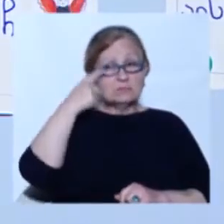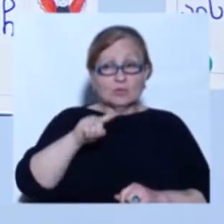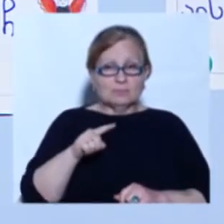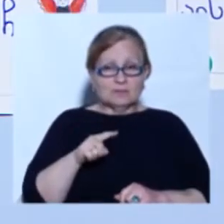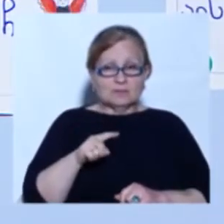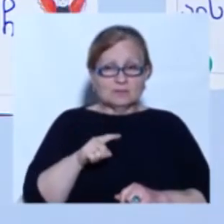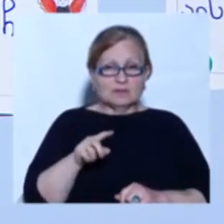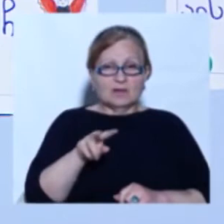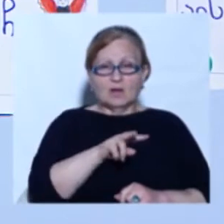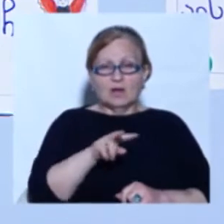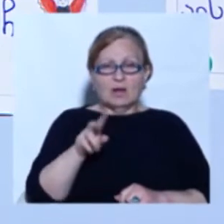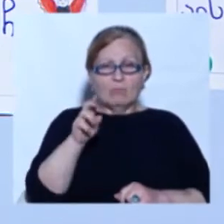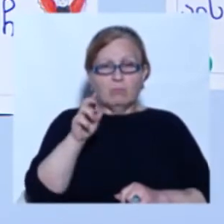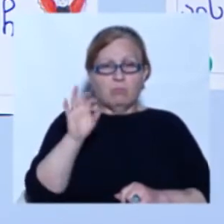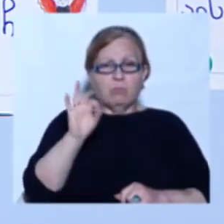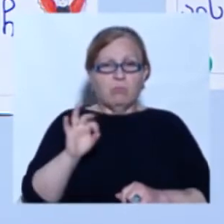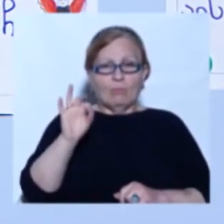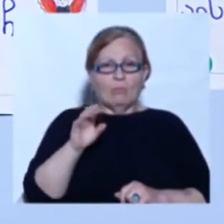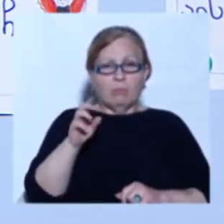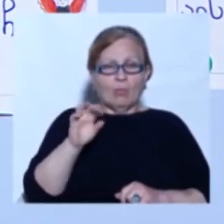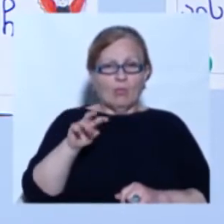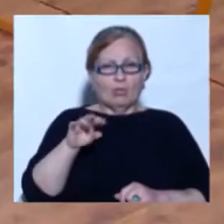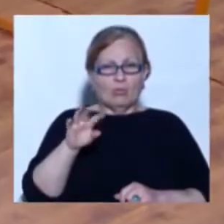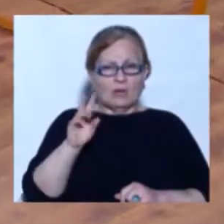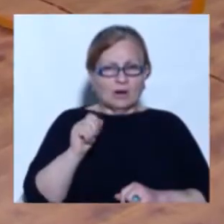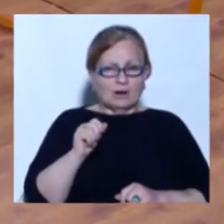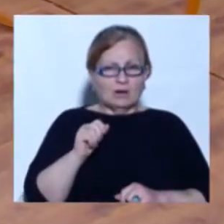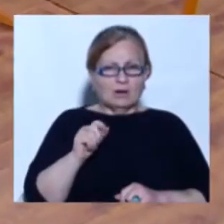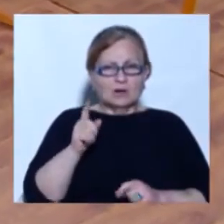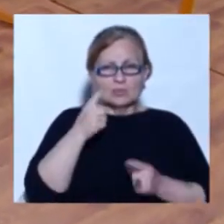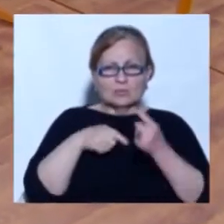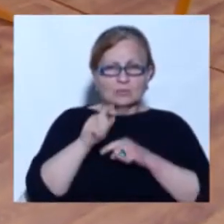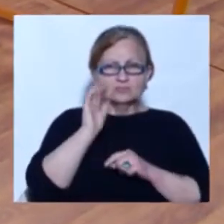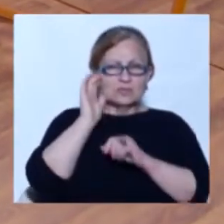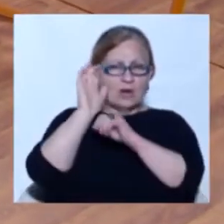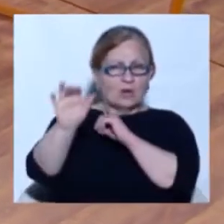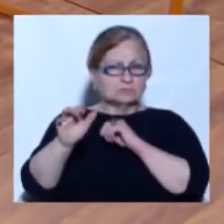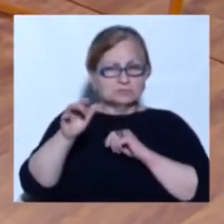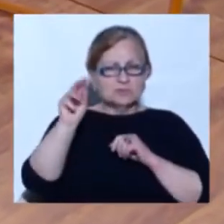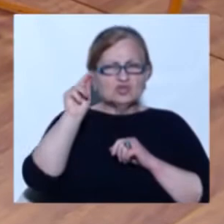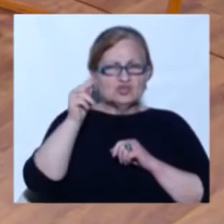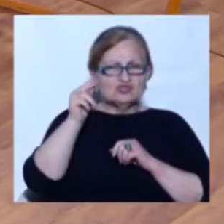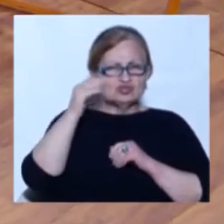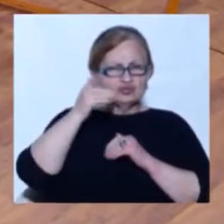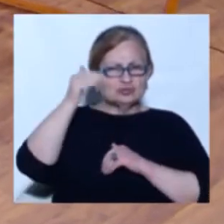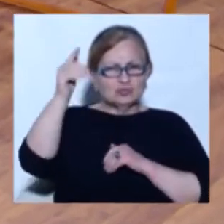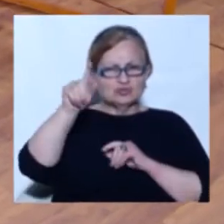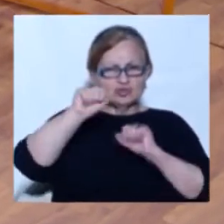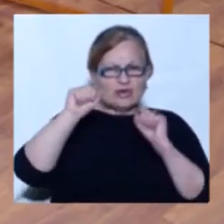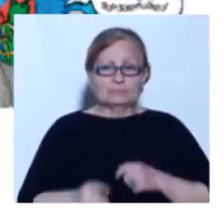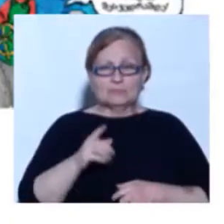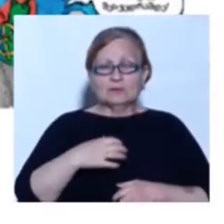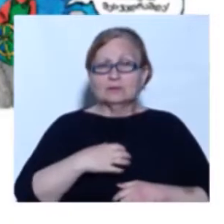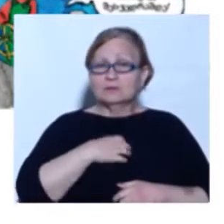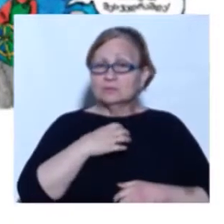და ბოლოკა თეთრი დათვის დასაბრუნებლად ჩრდილოეთში, სადაც სულ ცივა და ბევრი ყინული